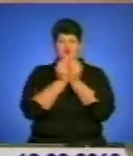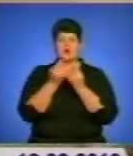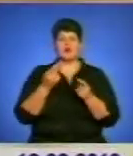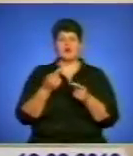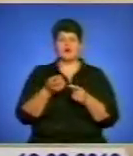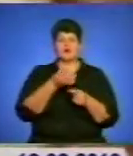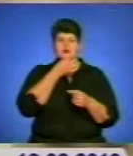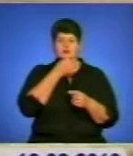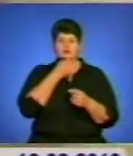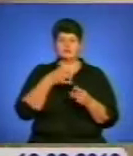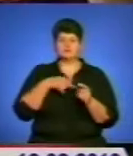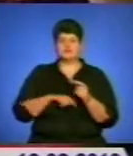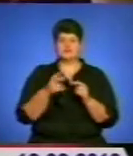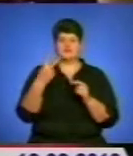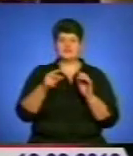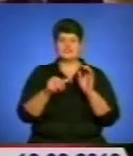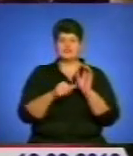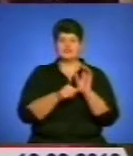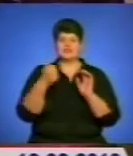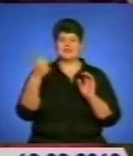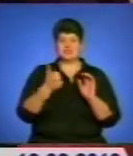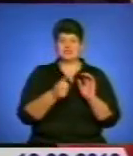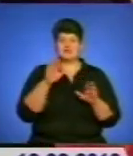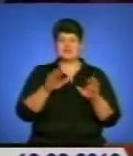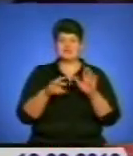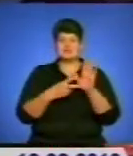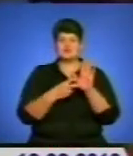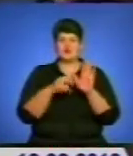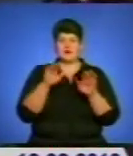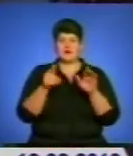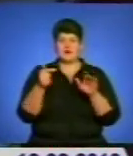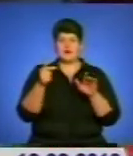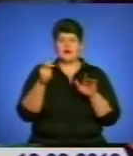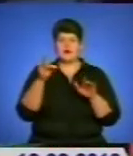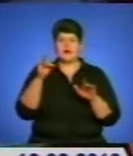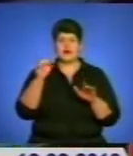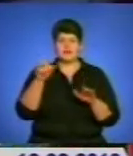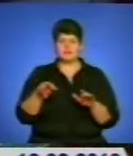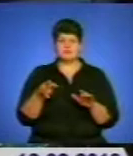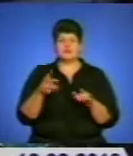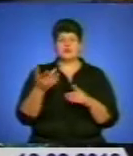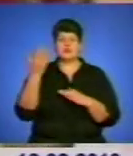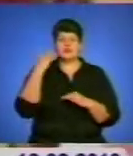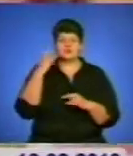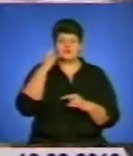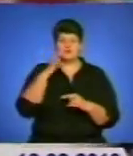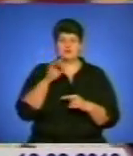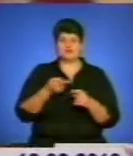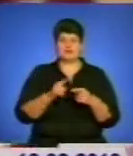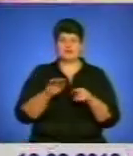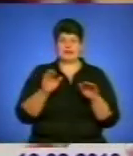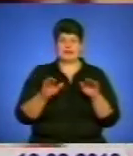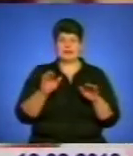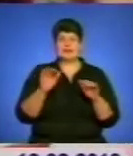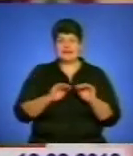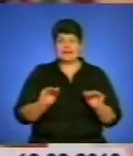на 26-му тижні, вагою 700 грамів. Ще нещодавно таких малюків не вважали дітьми. Тепер саме завдяки перинатальним центрам вони